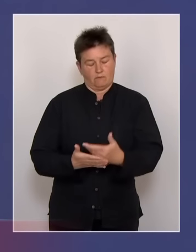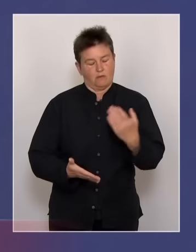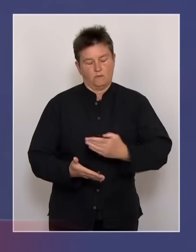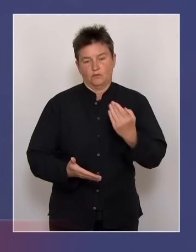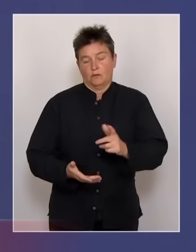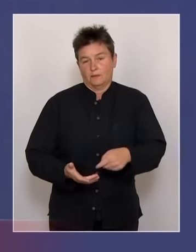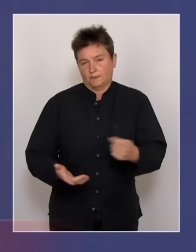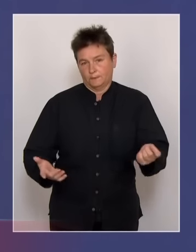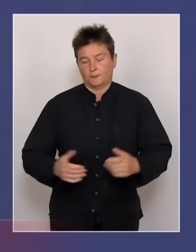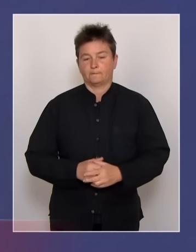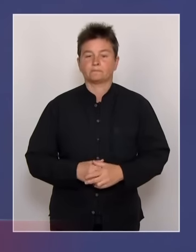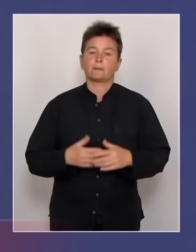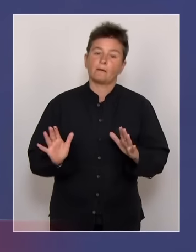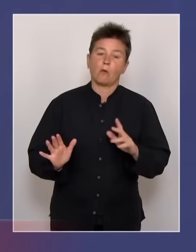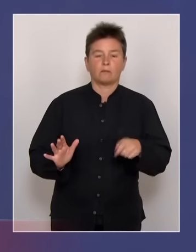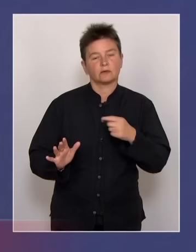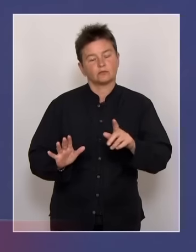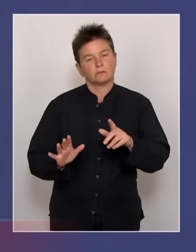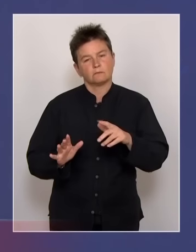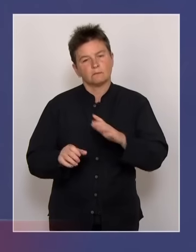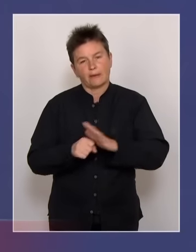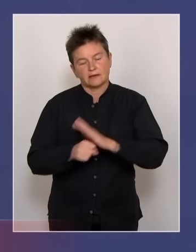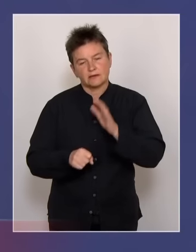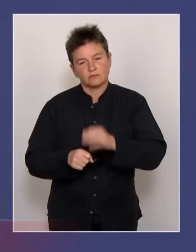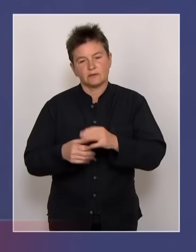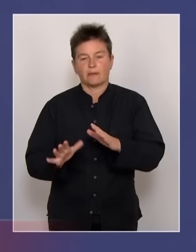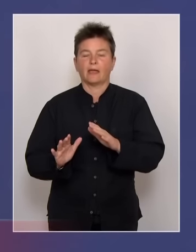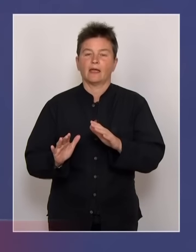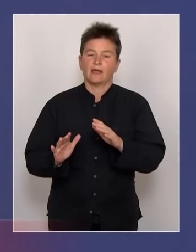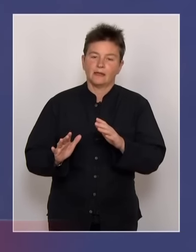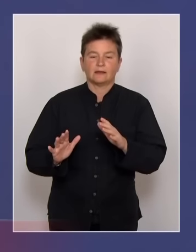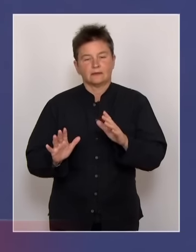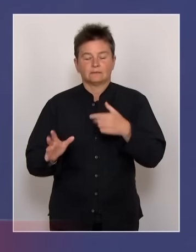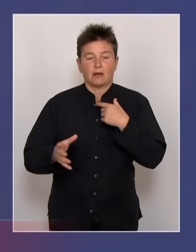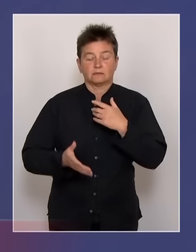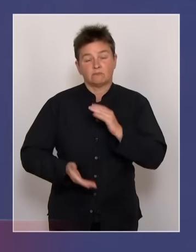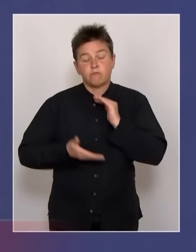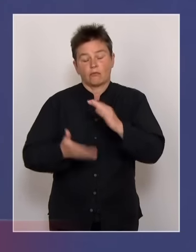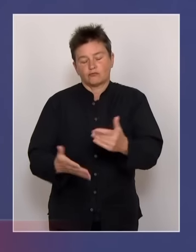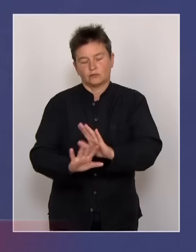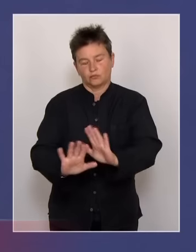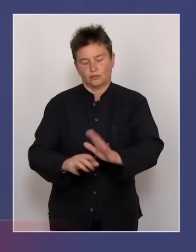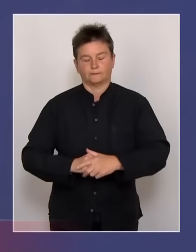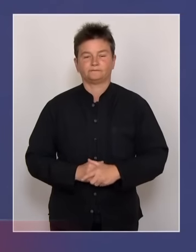même s'il faudrait aller beaucoup plus loin sur ce sujet mais je ne vous accablerai pas aujourd'hui